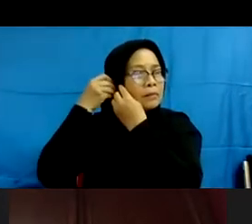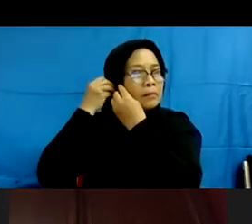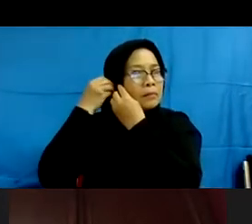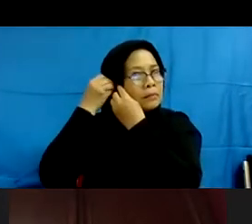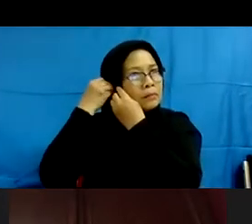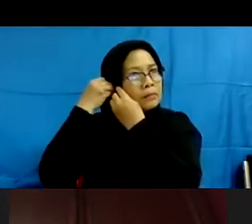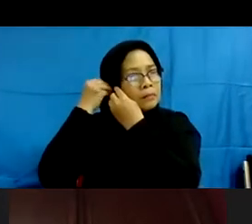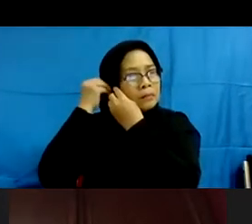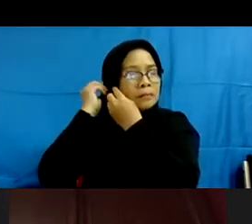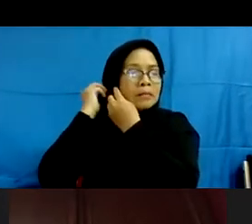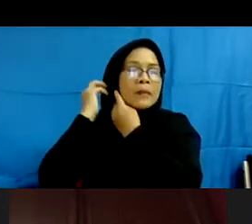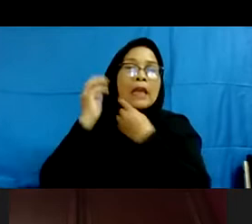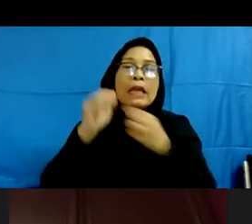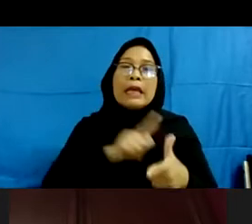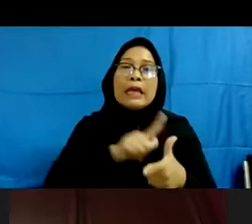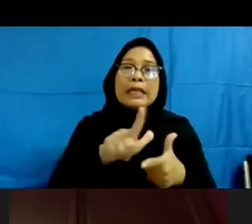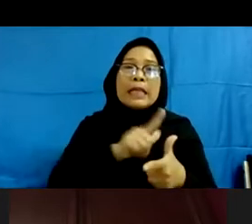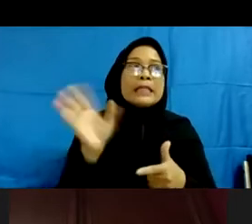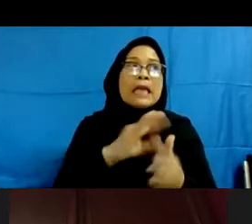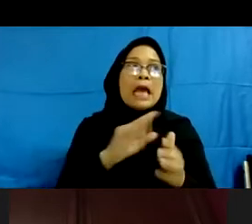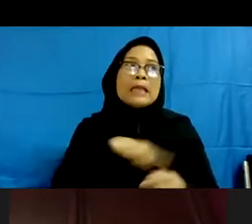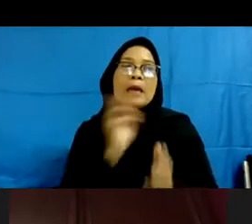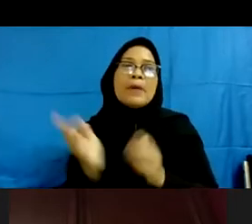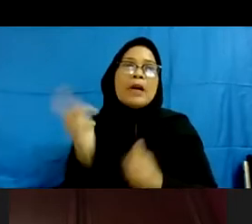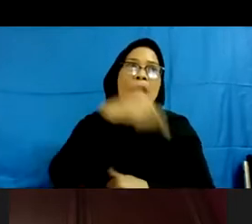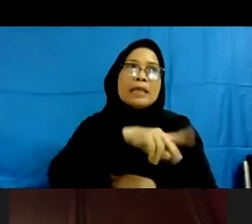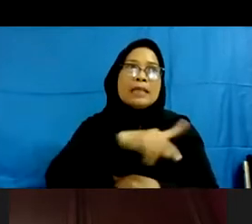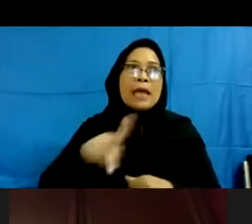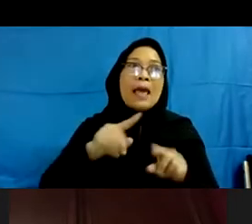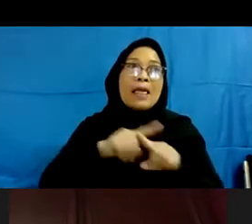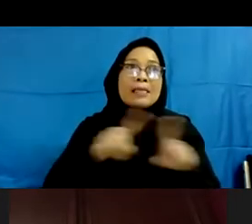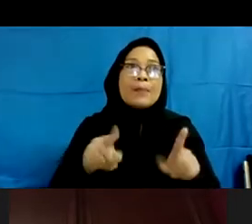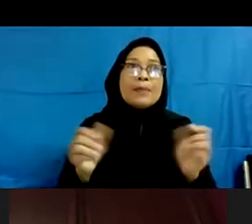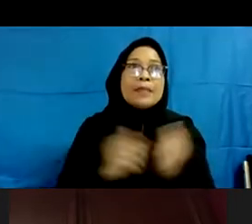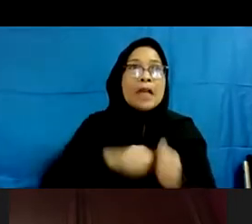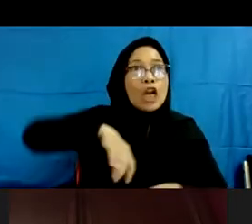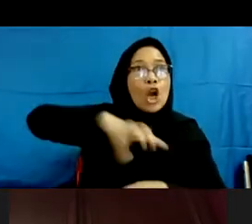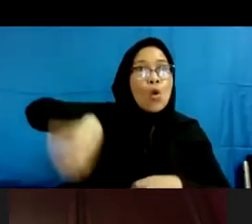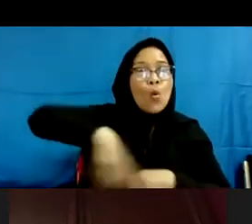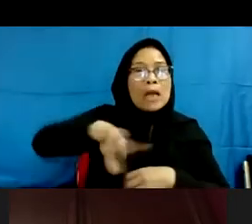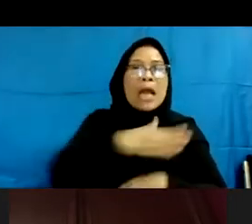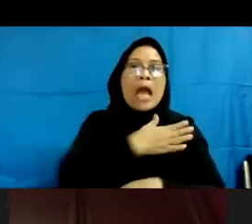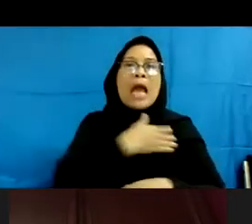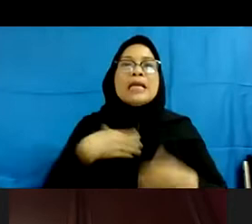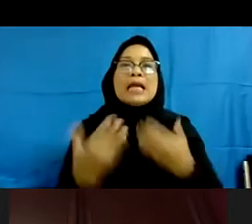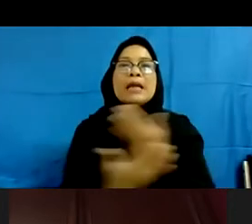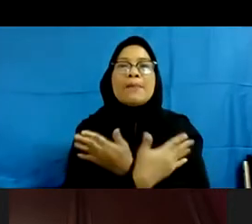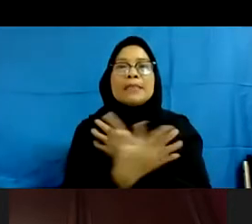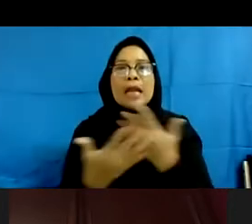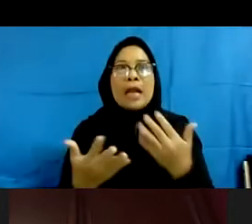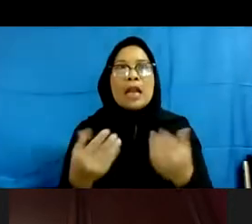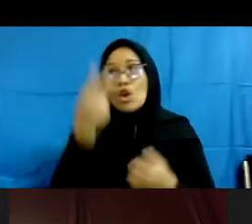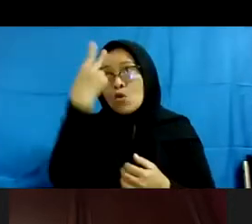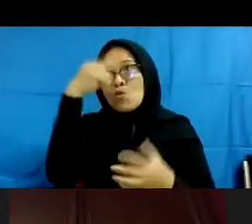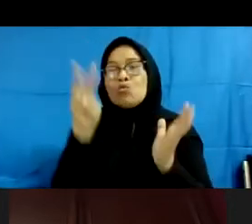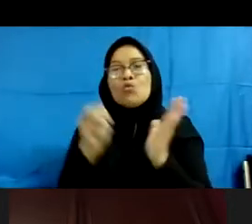dini. Bagaimana caranya? Yaitu dengan mengedukasi keluarga dan masyarakat untuk memahami literasi. Ada beberapa